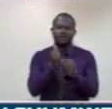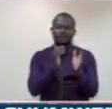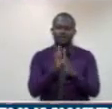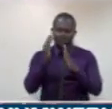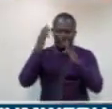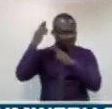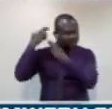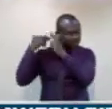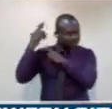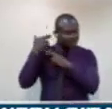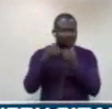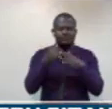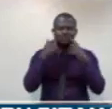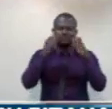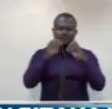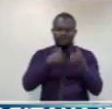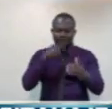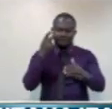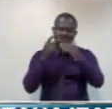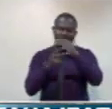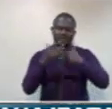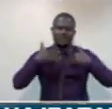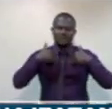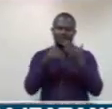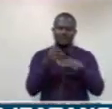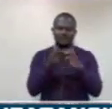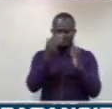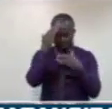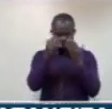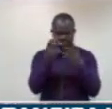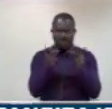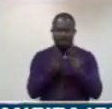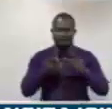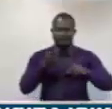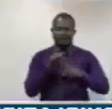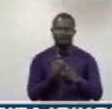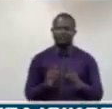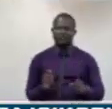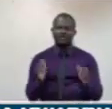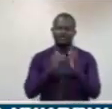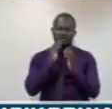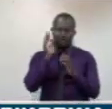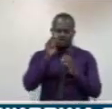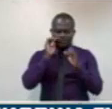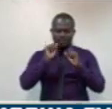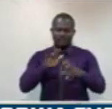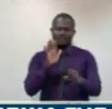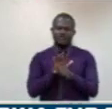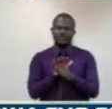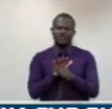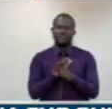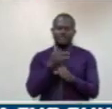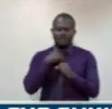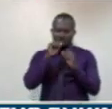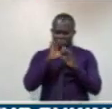gutunganya umusatsi avuga ko afite icyerekezo cy'ubuzima bitewe naho yavuye kandi nzabona umugisha mwinshi cyane ndi